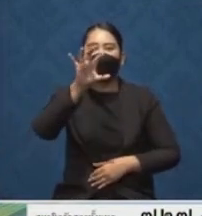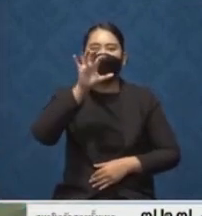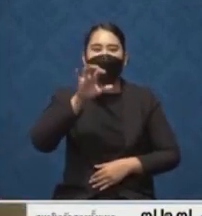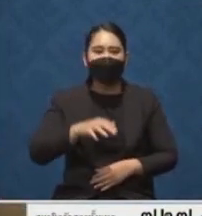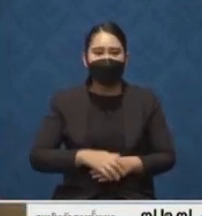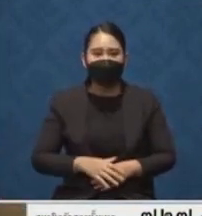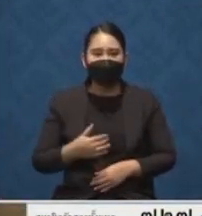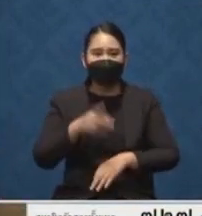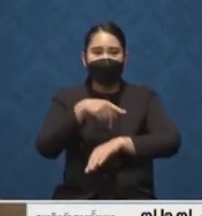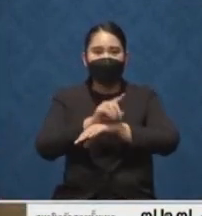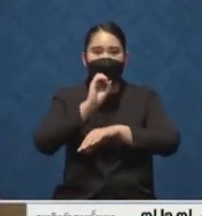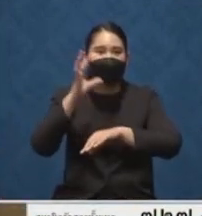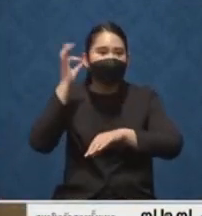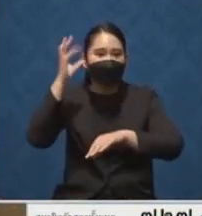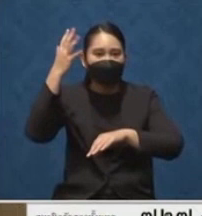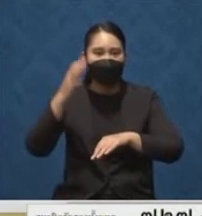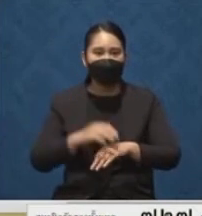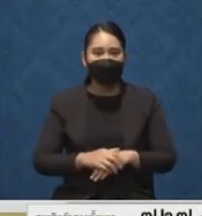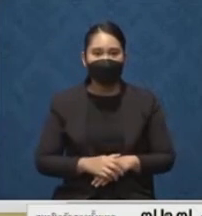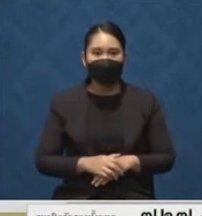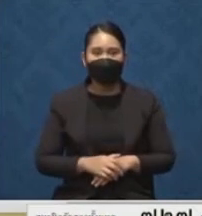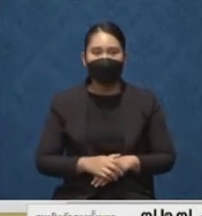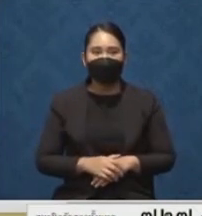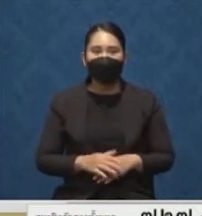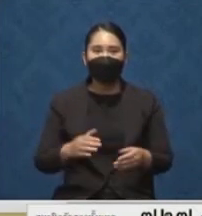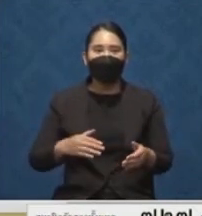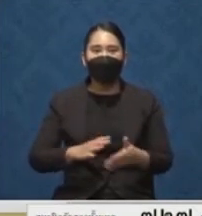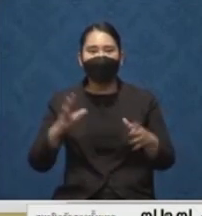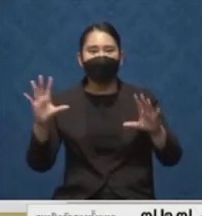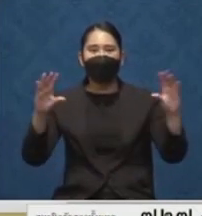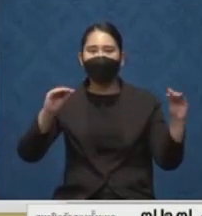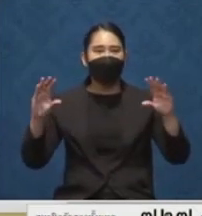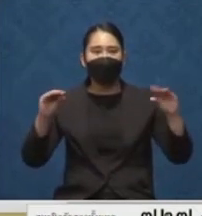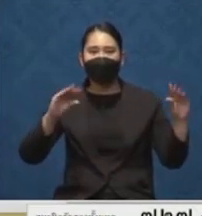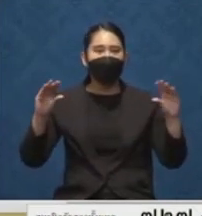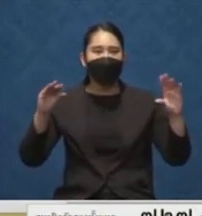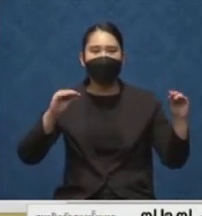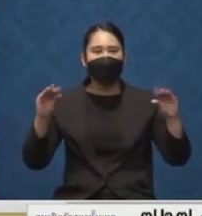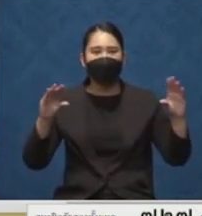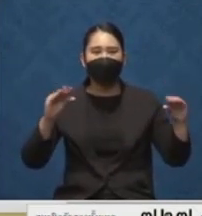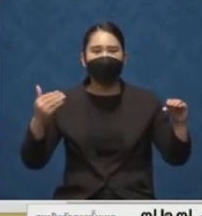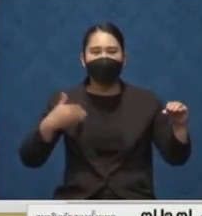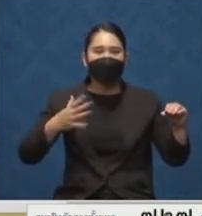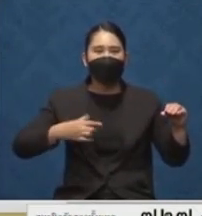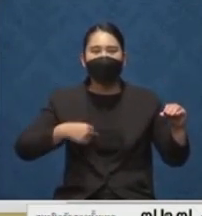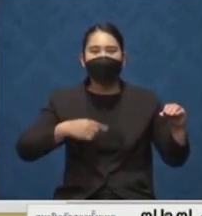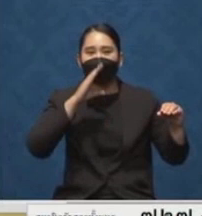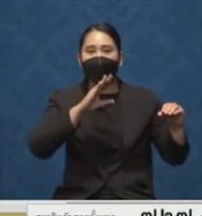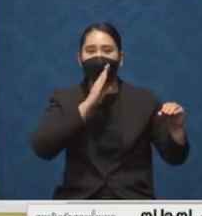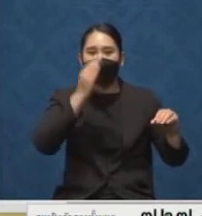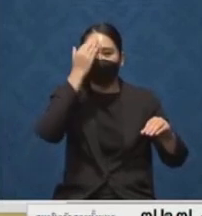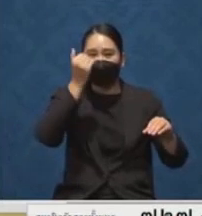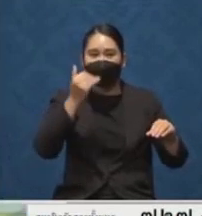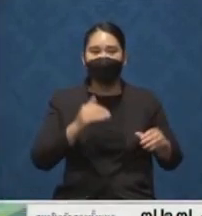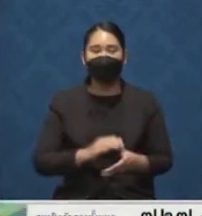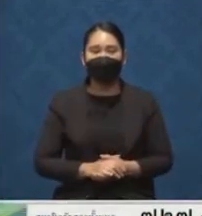นะฮะ มันก็มาหลายฝ่ายเหลือเกินนะครับพูดกันพร้อมๆกันก็มีผมจะไปโกหกทำไมครับ